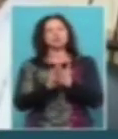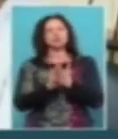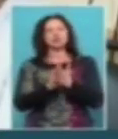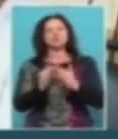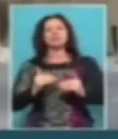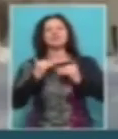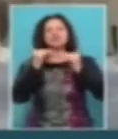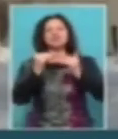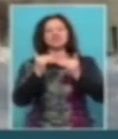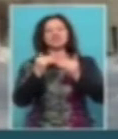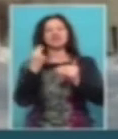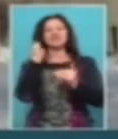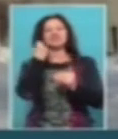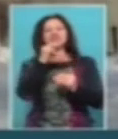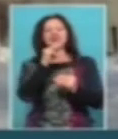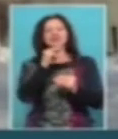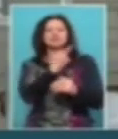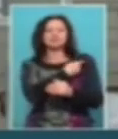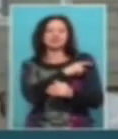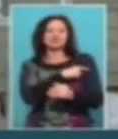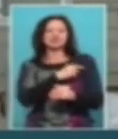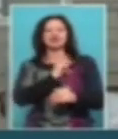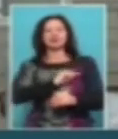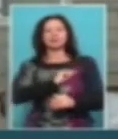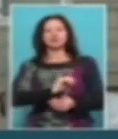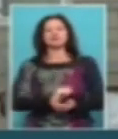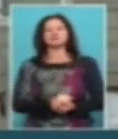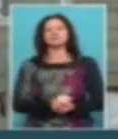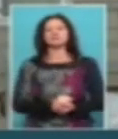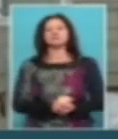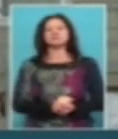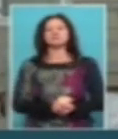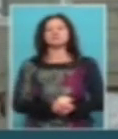іс-шараларға қатысуға мүмкіндік алмақ. Даниэль Шайынғазин, Иманбек Нұрғали, Қостанай арнасы.